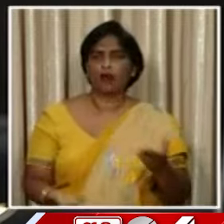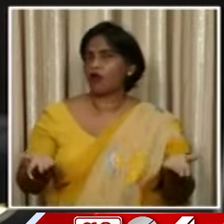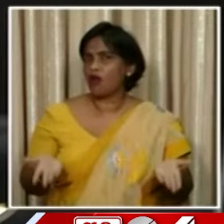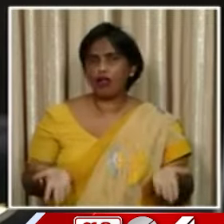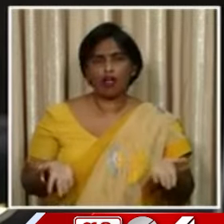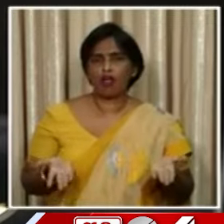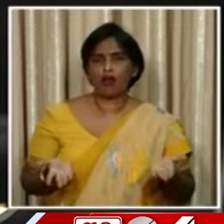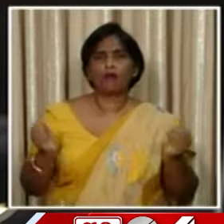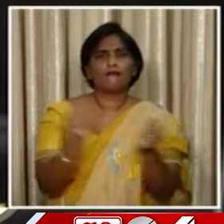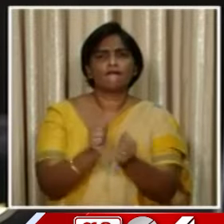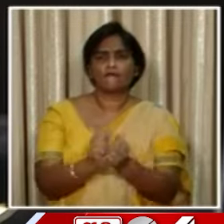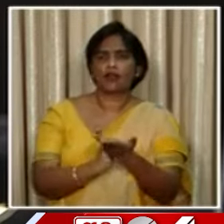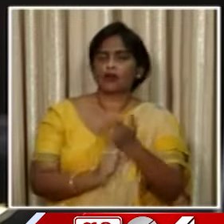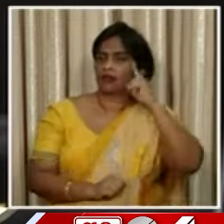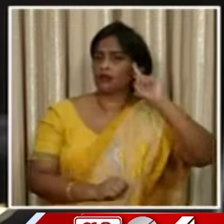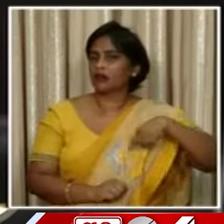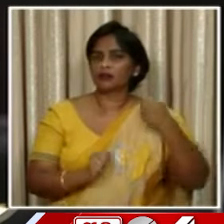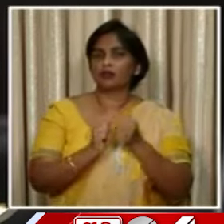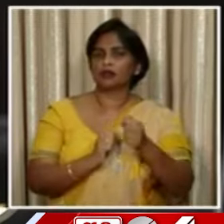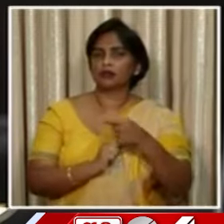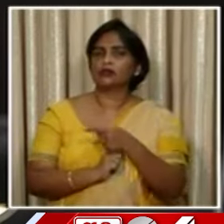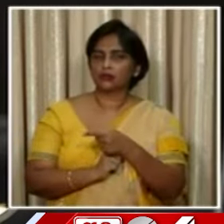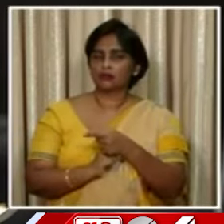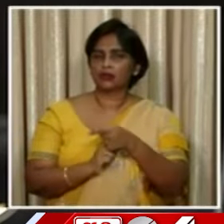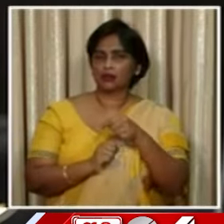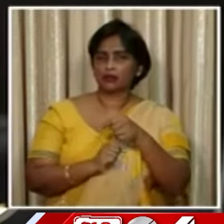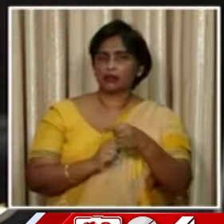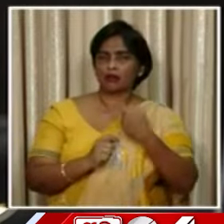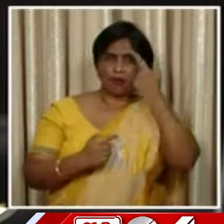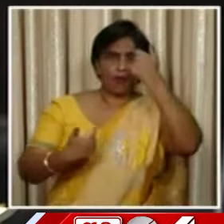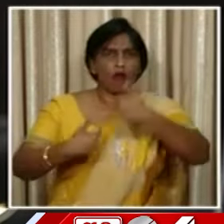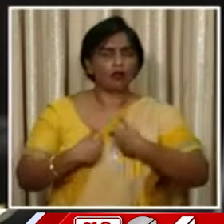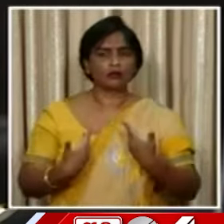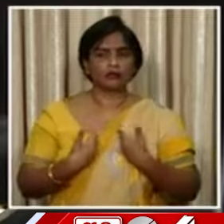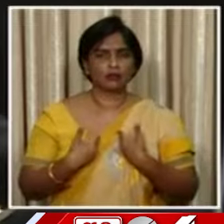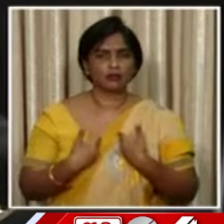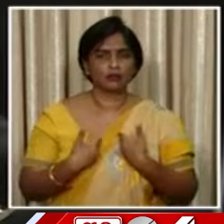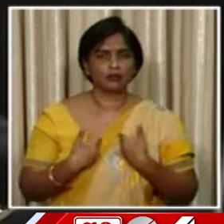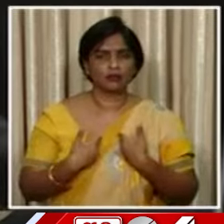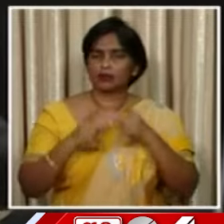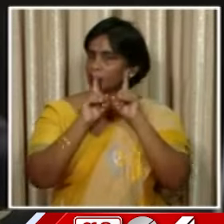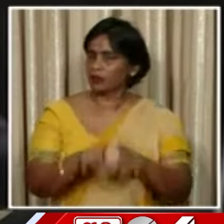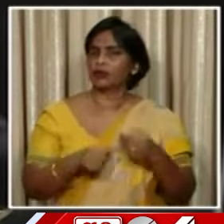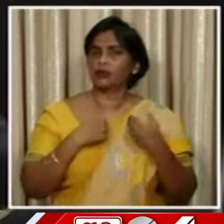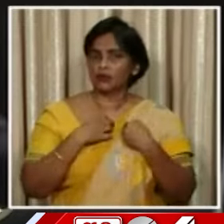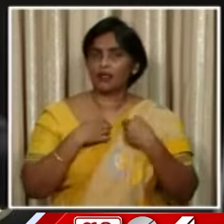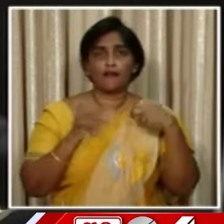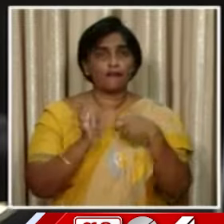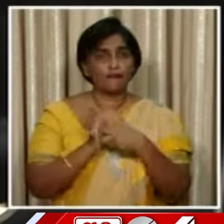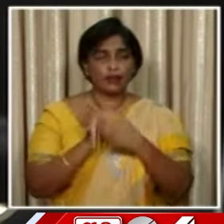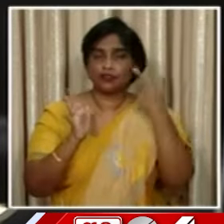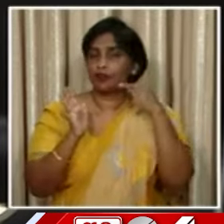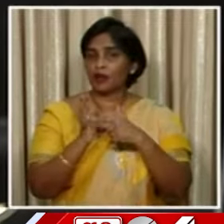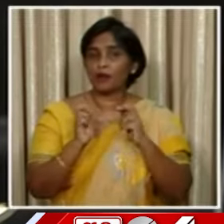මේවා කරන්නේ? කාගේ උවමනාවටද මේ දැන් මේක මගේ පැත්තට හරවන්න හදන්නේ? අනිත් එක මේ වීසා එක